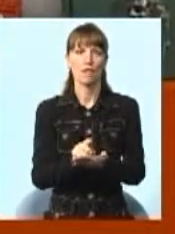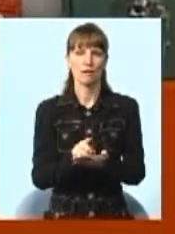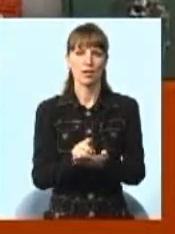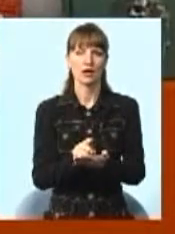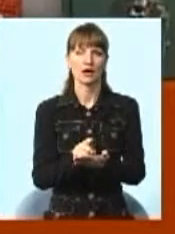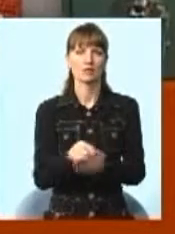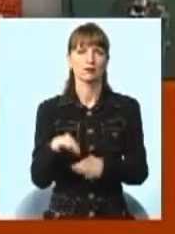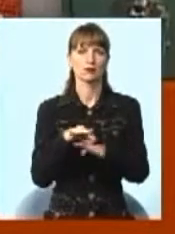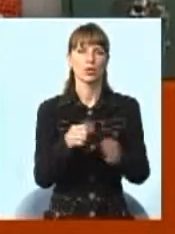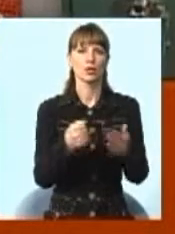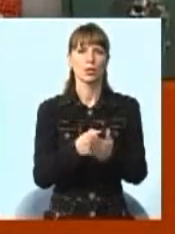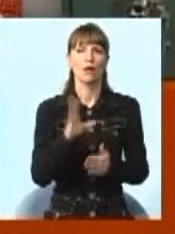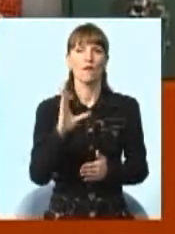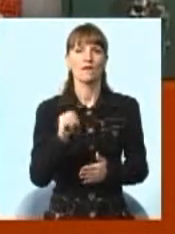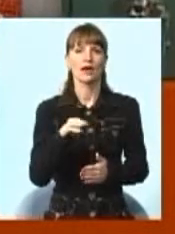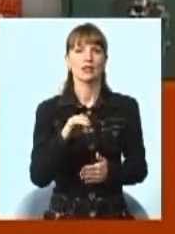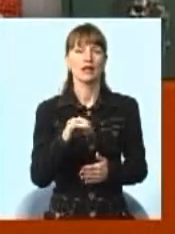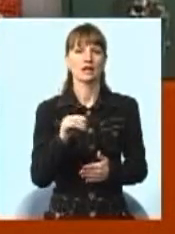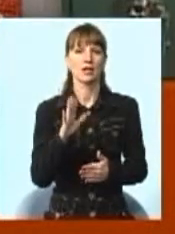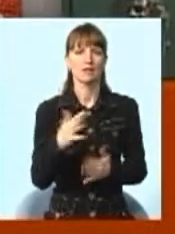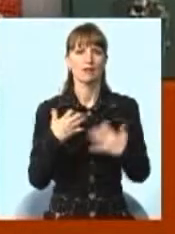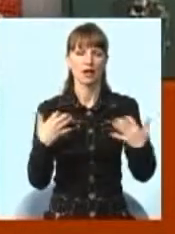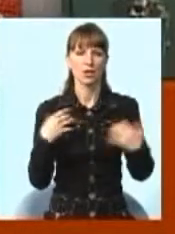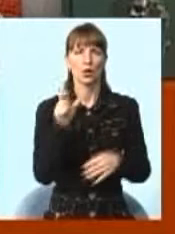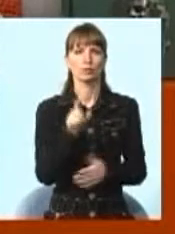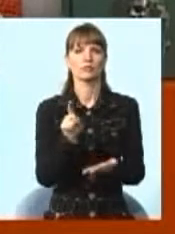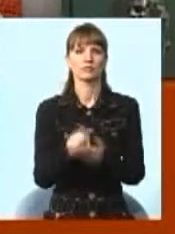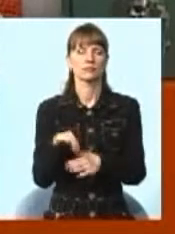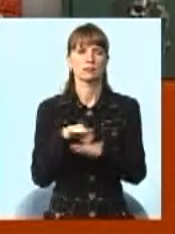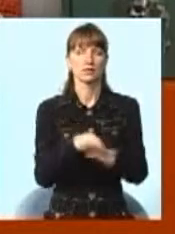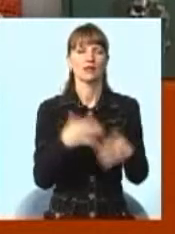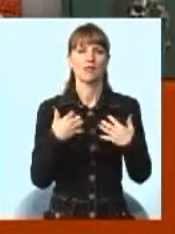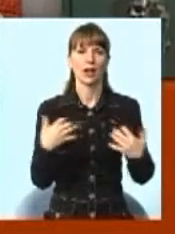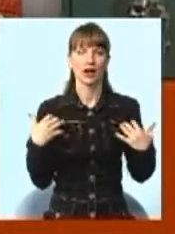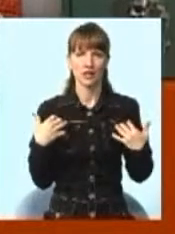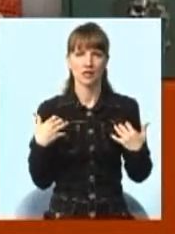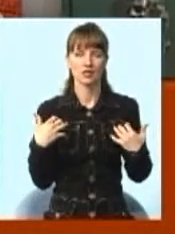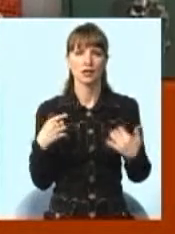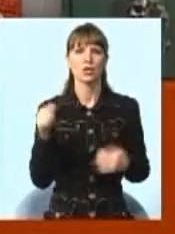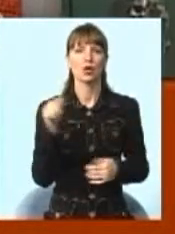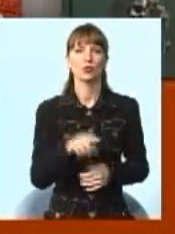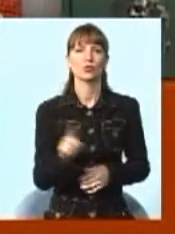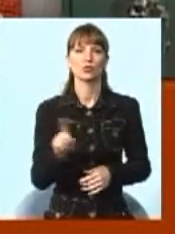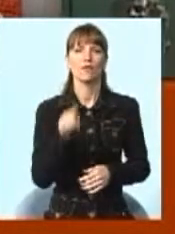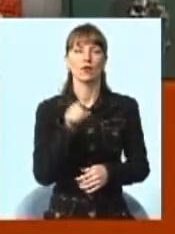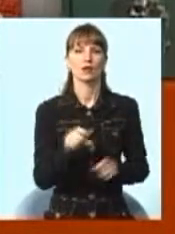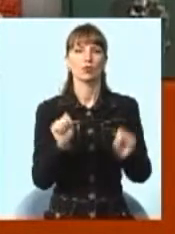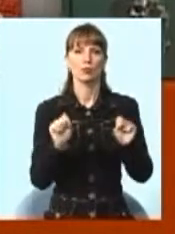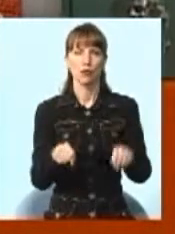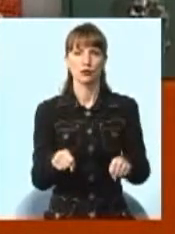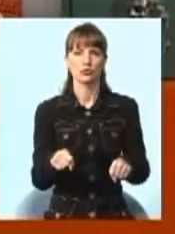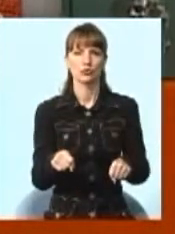до ветеринарів тварин? Люди повинні відводити до ветеринарів тварин, тому що вони